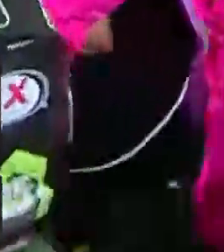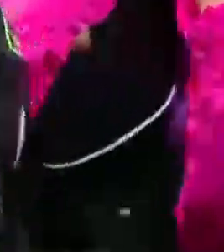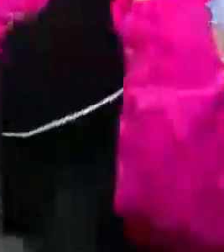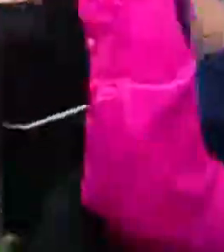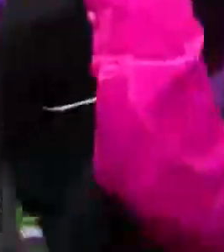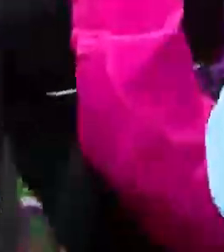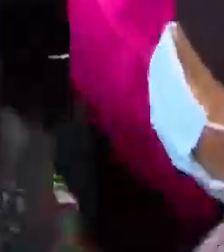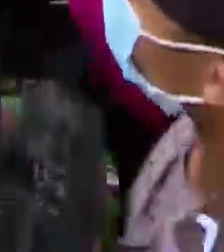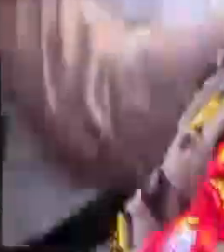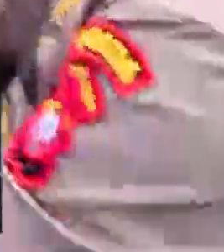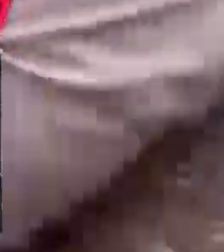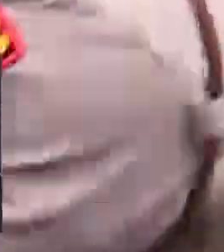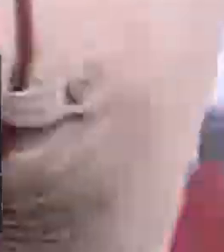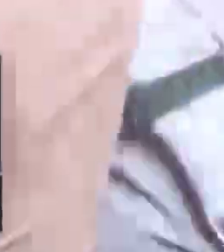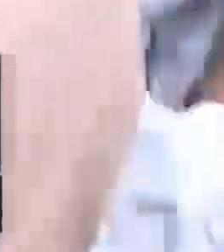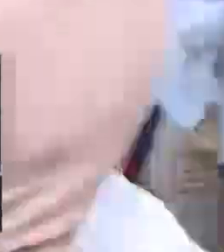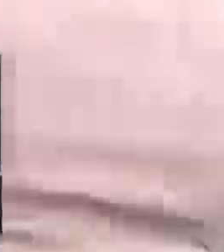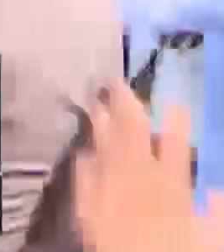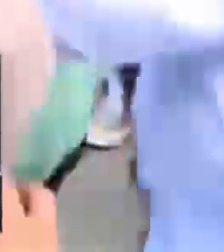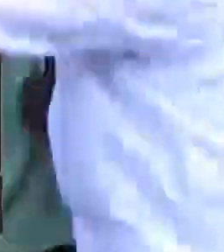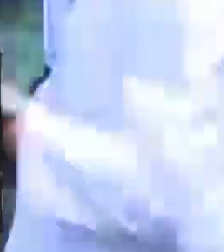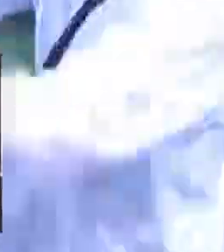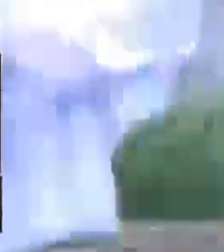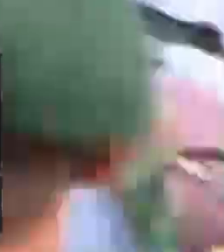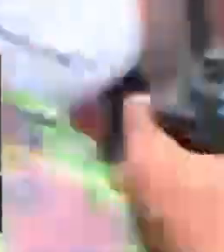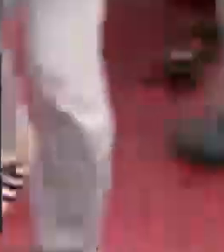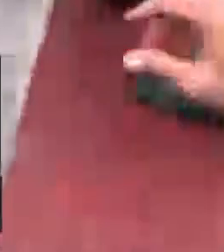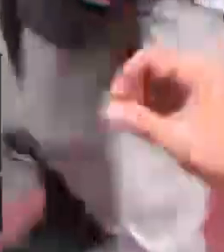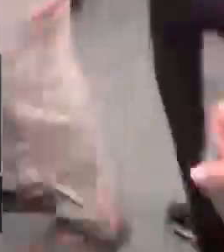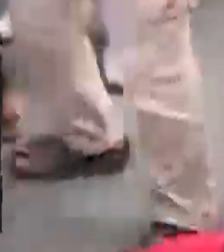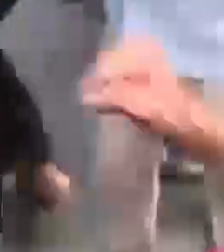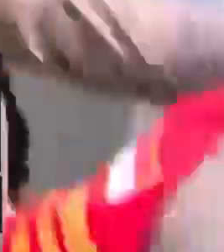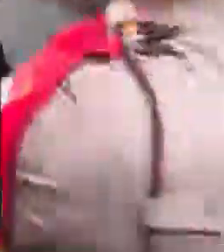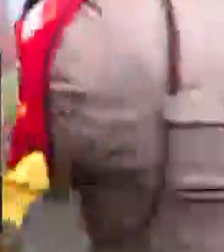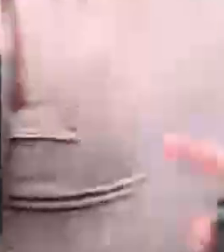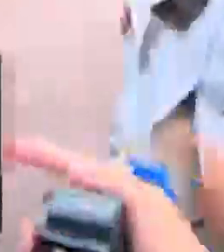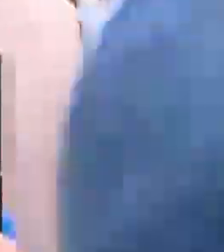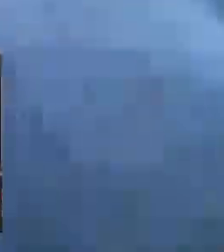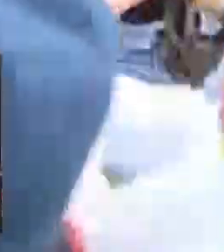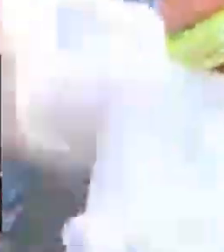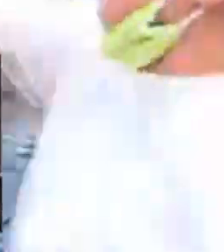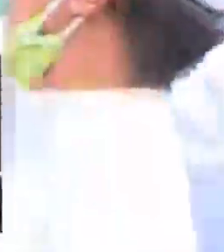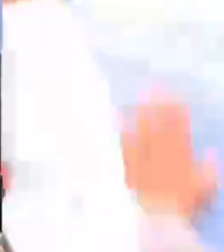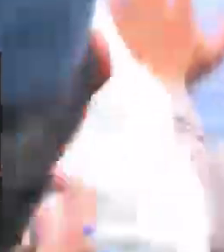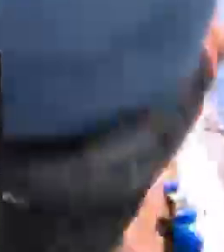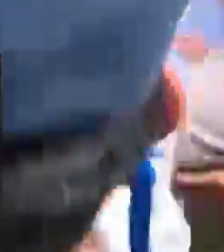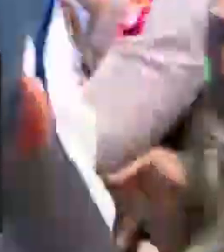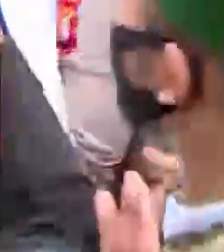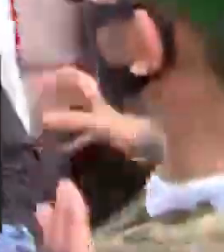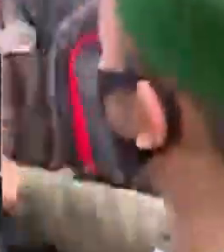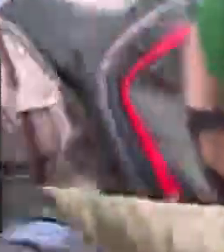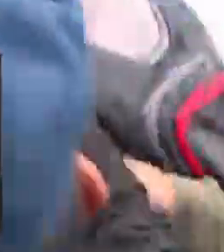Laut dan itu dari Marinir, ini masih mencoba untuk memukul mundur massa yang ada yang memang berasal